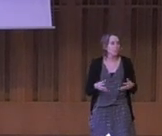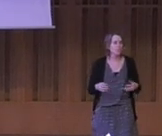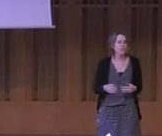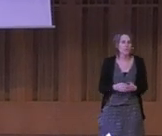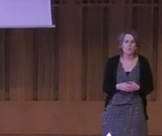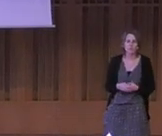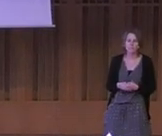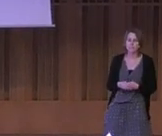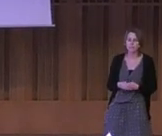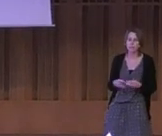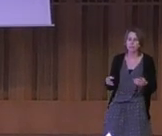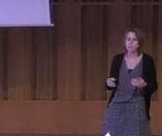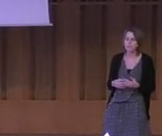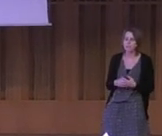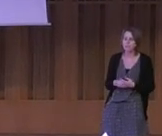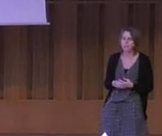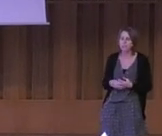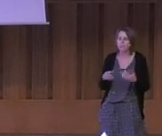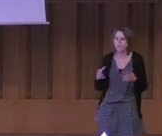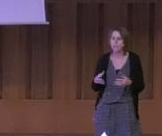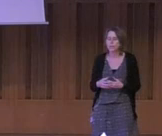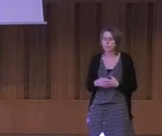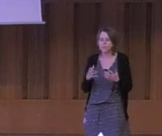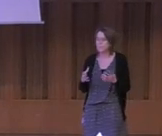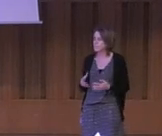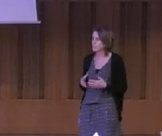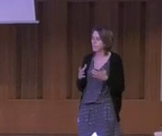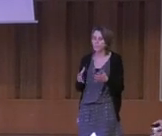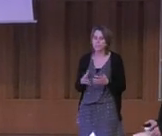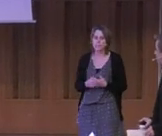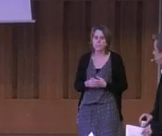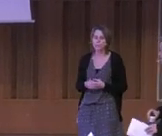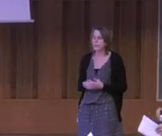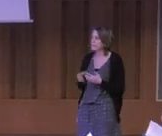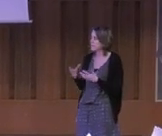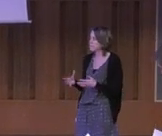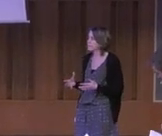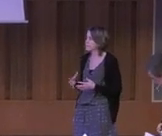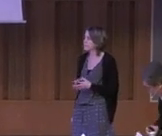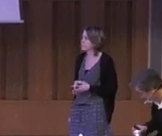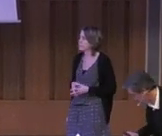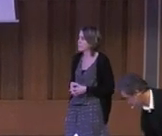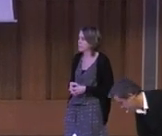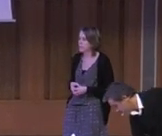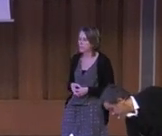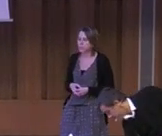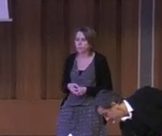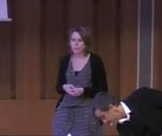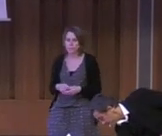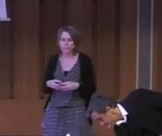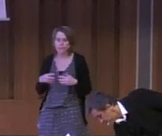haver sigut triats per la ciutadania i per tant moltes gràcies a als ciutadans, també moltes gràcies a